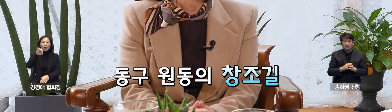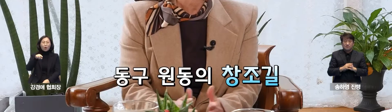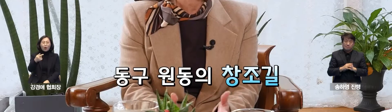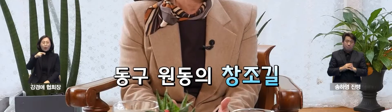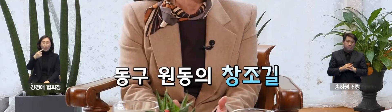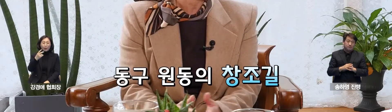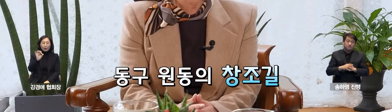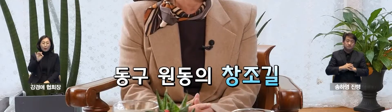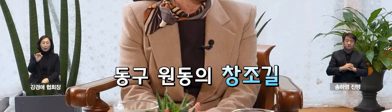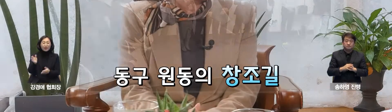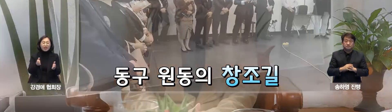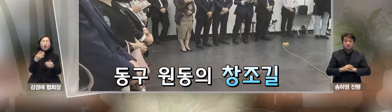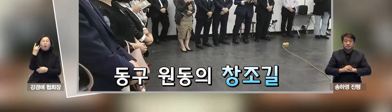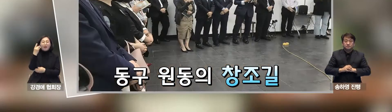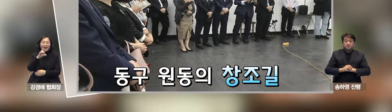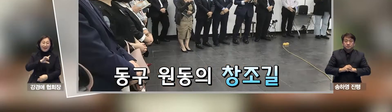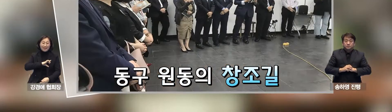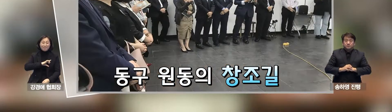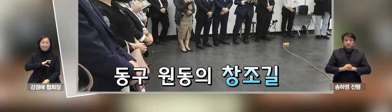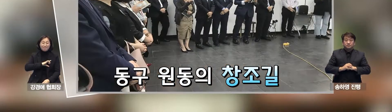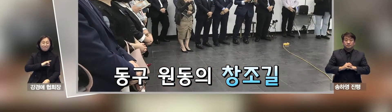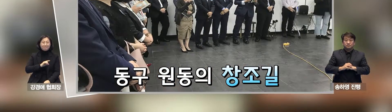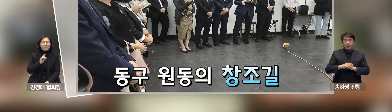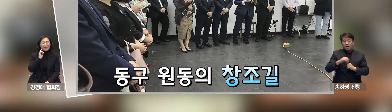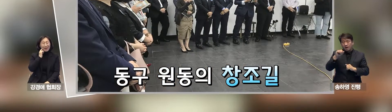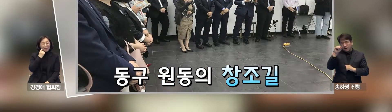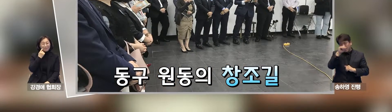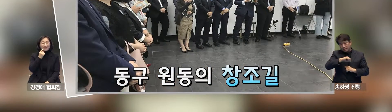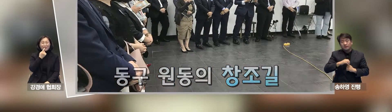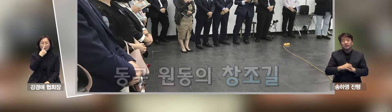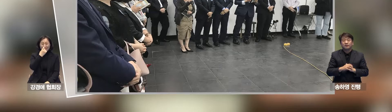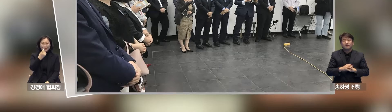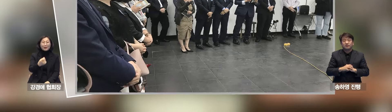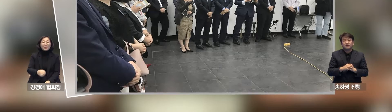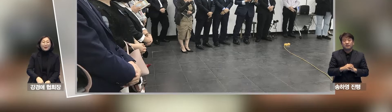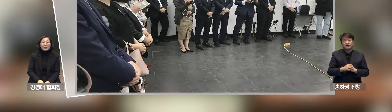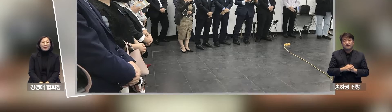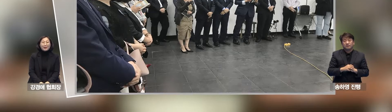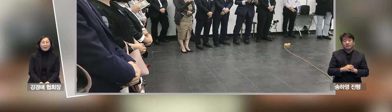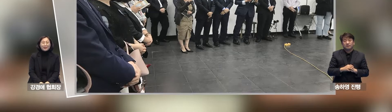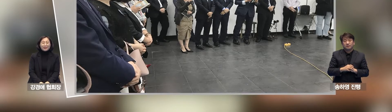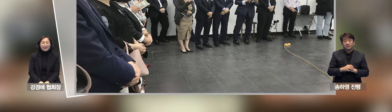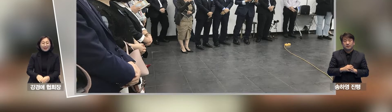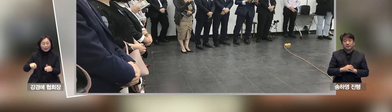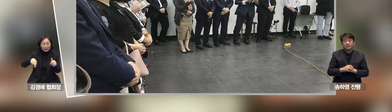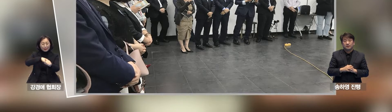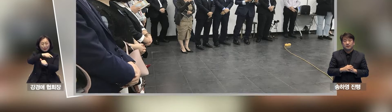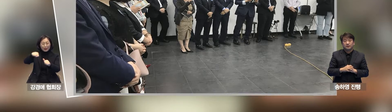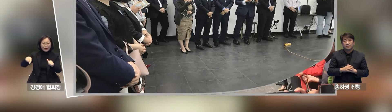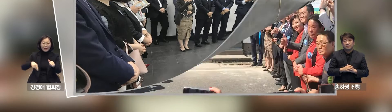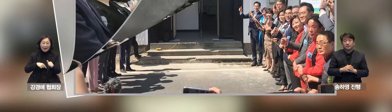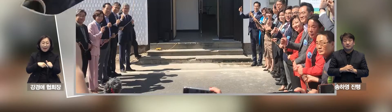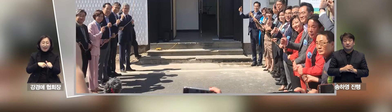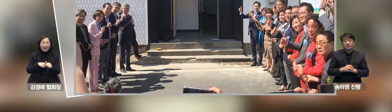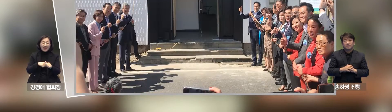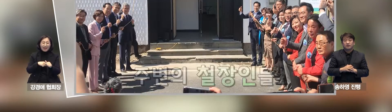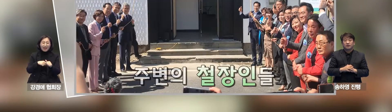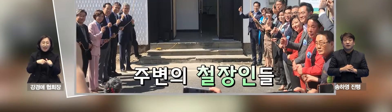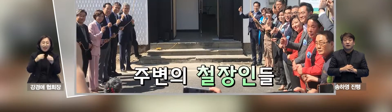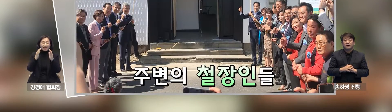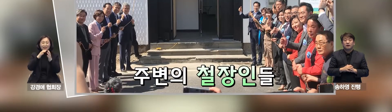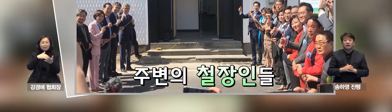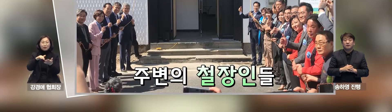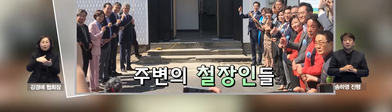길이 이름이 이제 창조길입니다. 너무, 그래요? 너무 멋지죠? 거기에 이제 그 주변에 30여